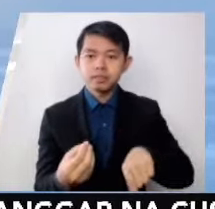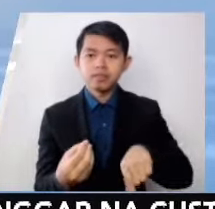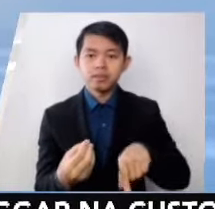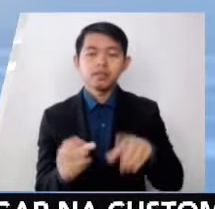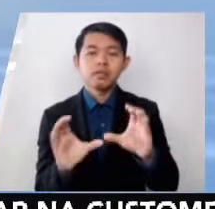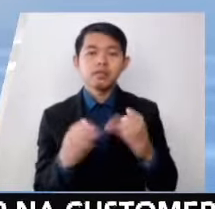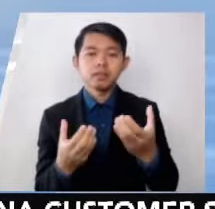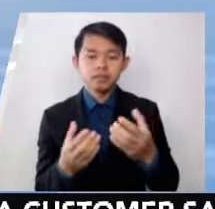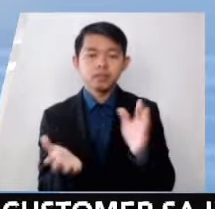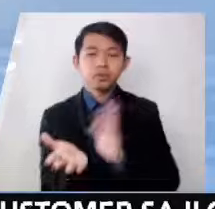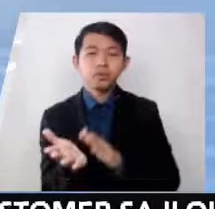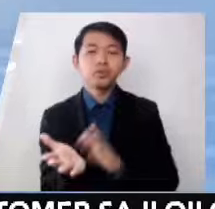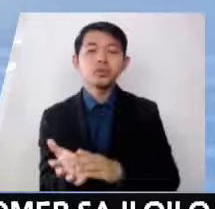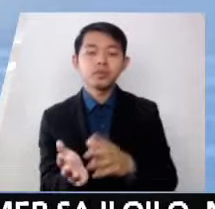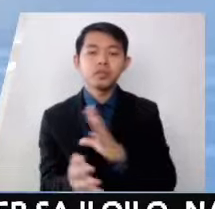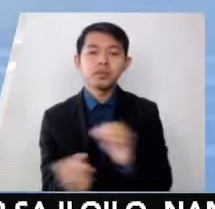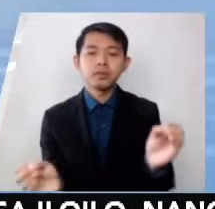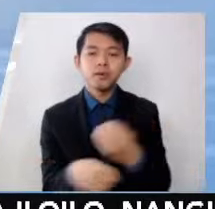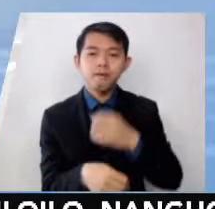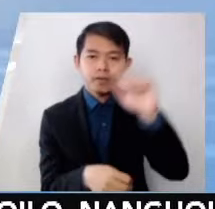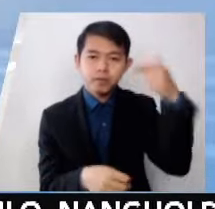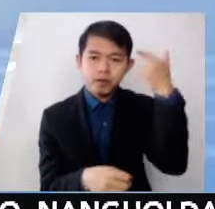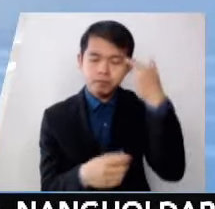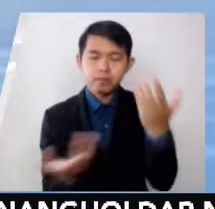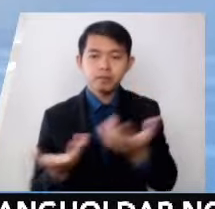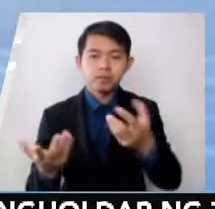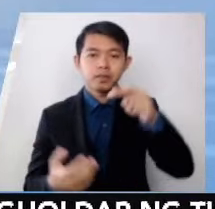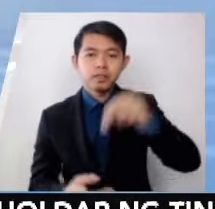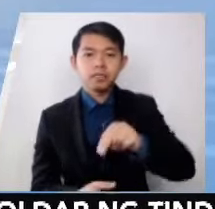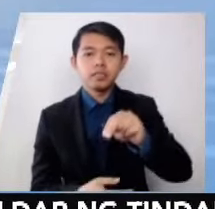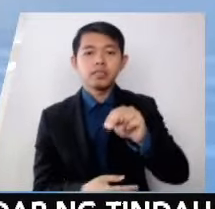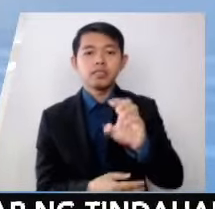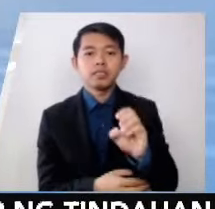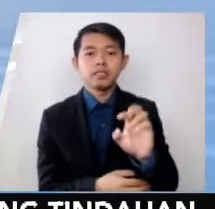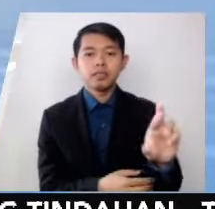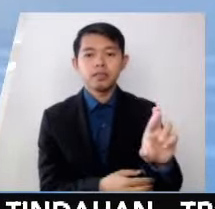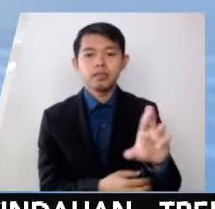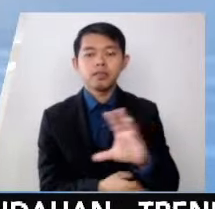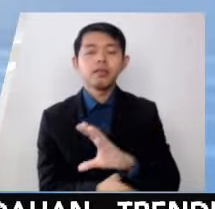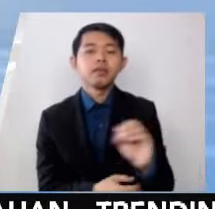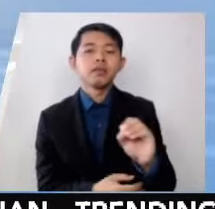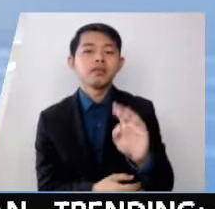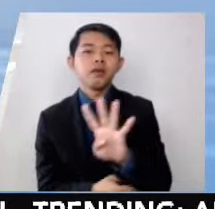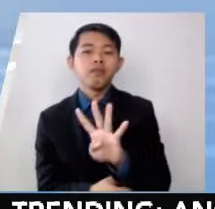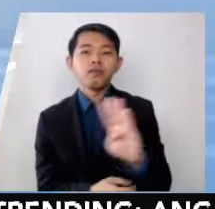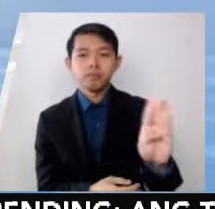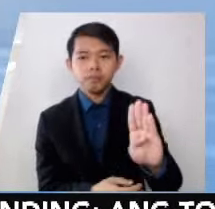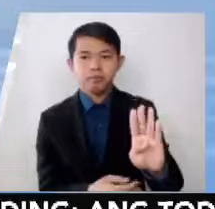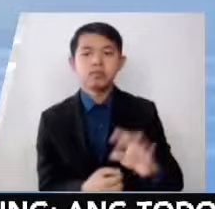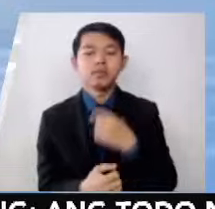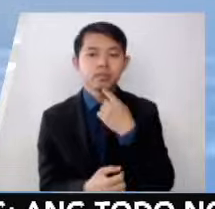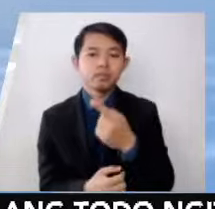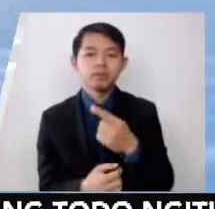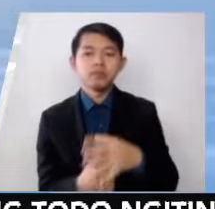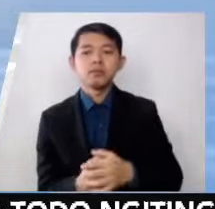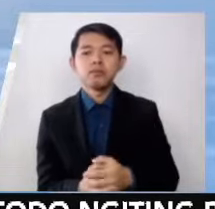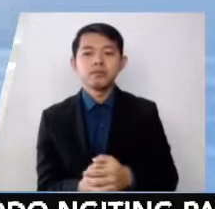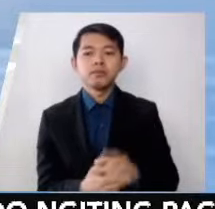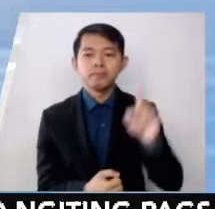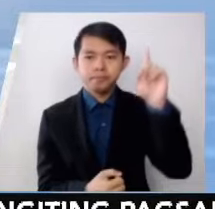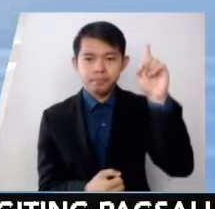at opisina sa gobyerno sa Metro Manila at Calabarzon ayon sa Presidential Communications Office. Gayun din po sa La